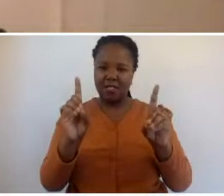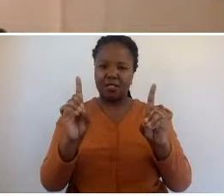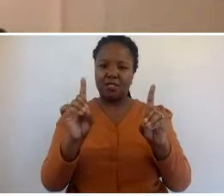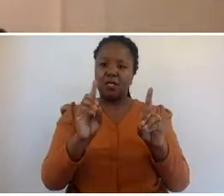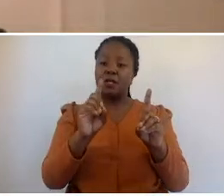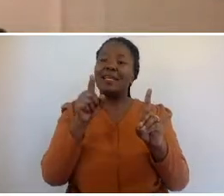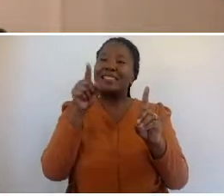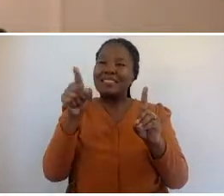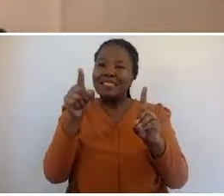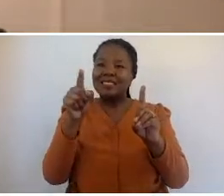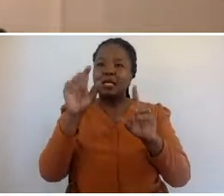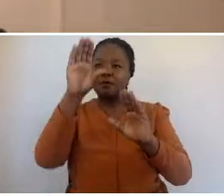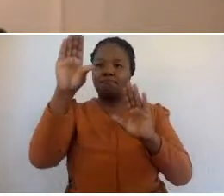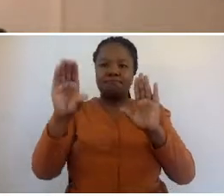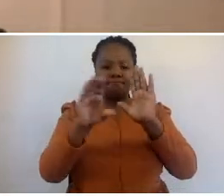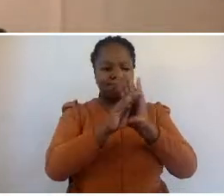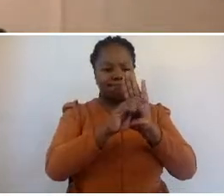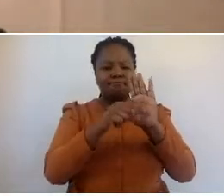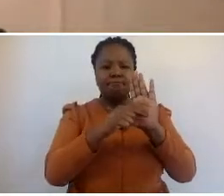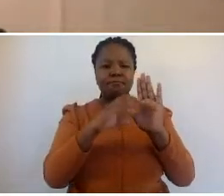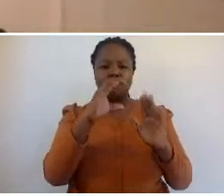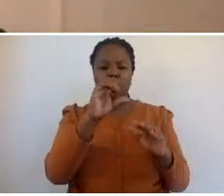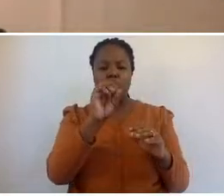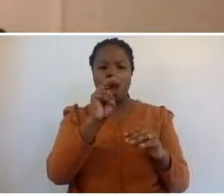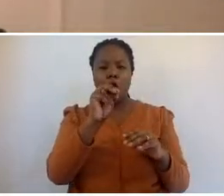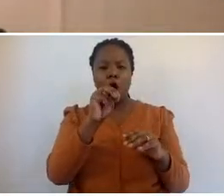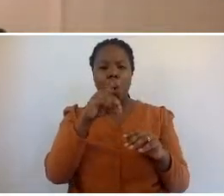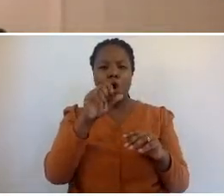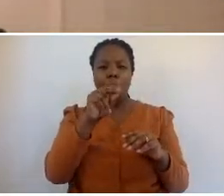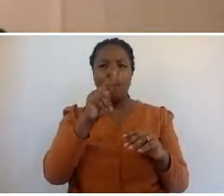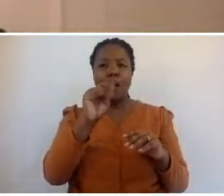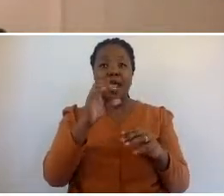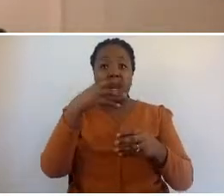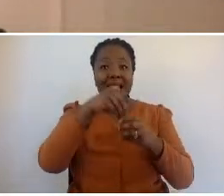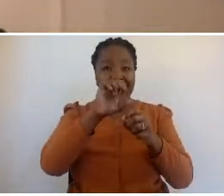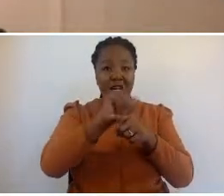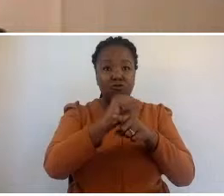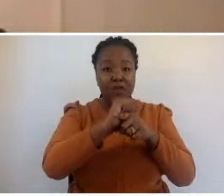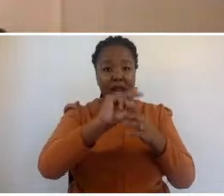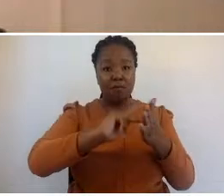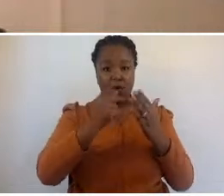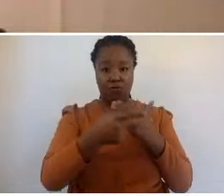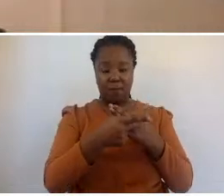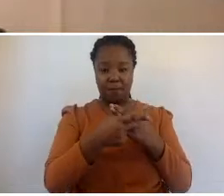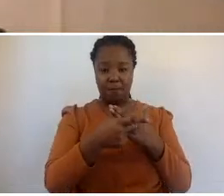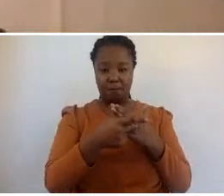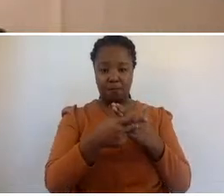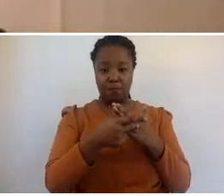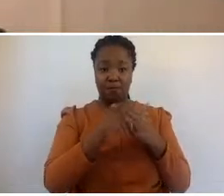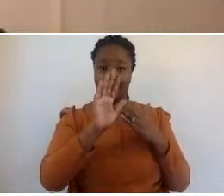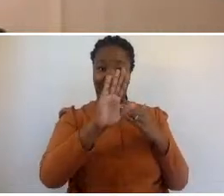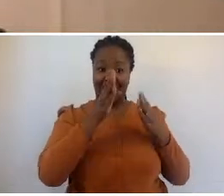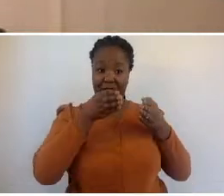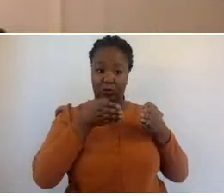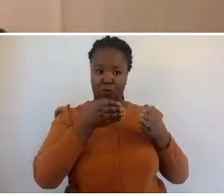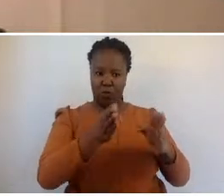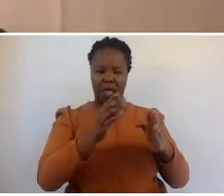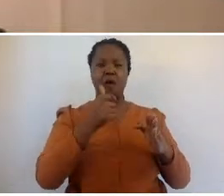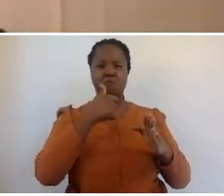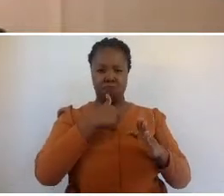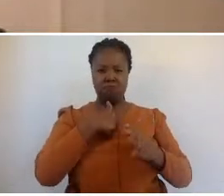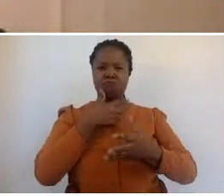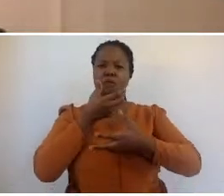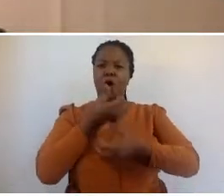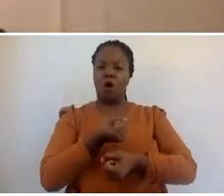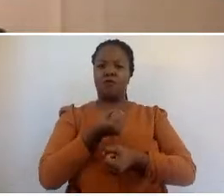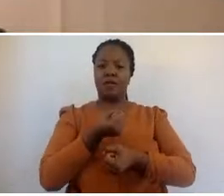spécialisée en tant que composante, en tant qu'élément dans les programmes de formation des enseignants. Et ainsi, nous sommes convaincus qu'une